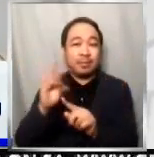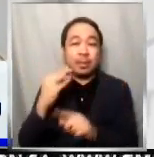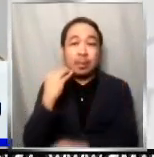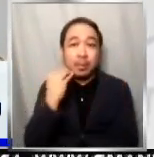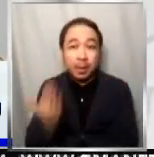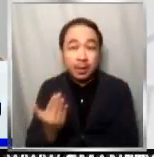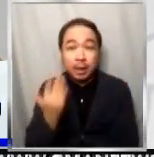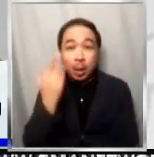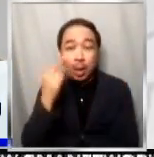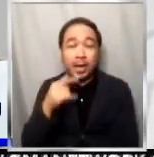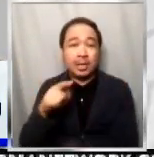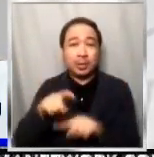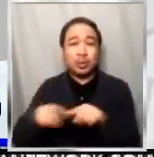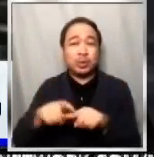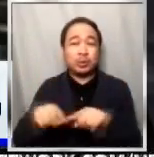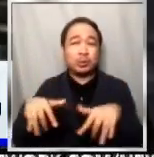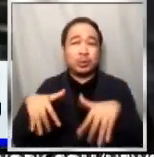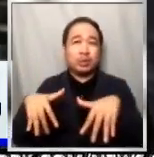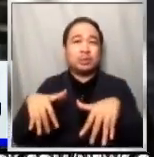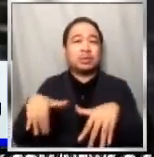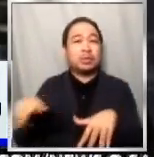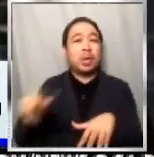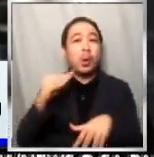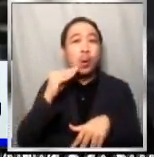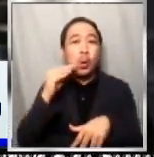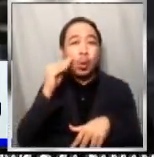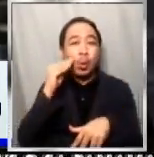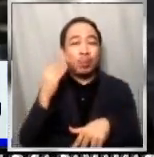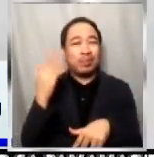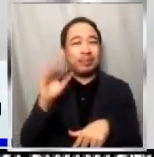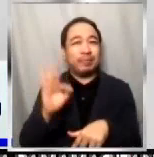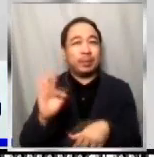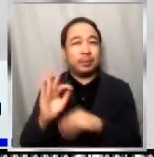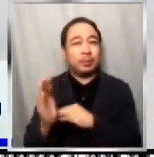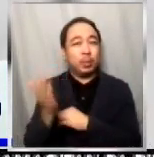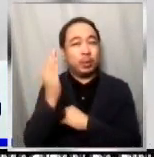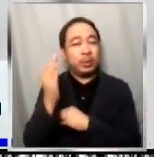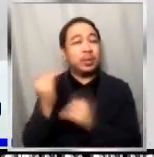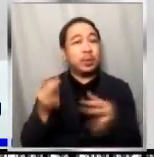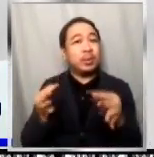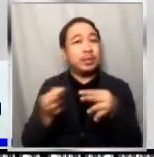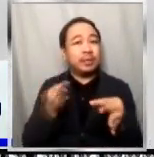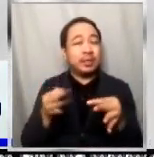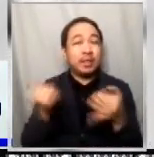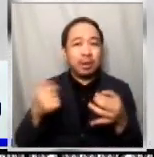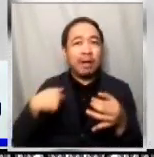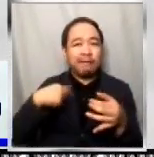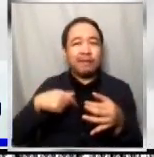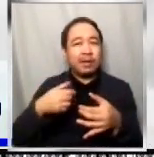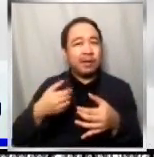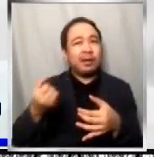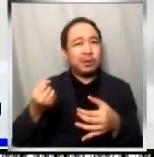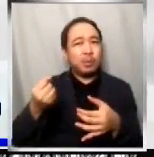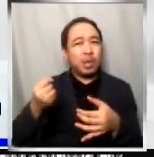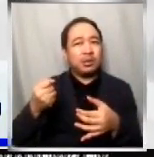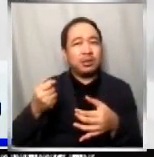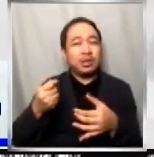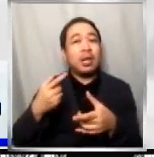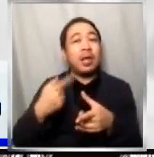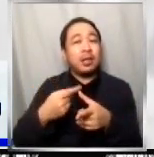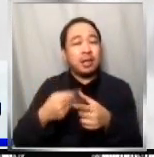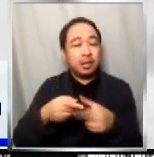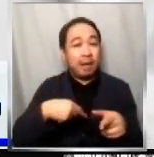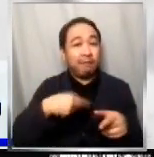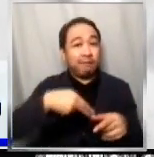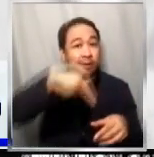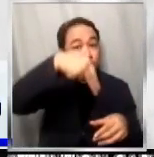bahay nitong Biyernes ang umaga. Kwento ng ina ni Jake na si Eloisa, pinagtimpla niya ng gatas ang bata at inilagay ang kutsara sa taas na hindi